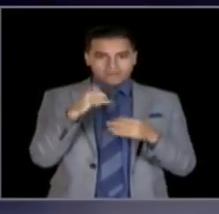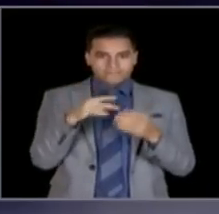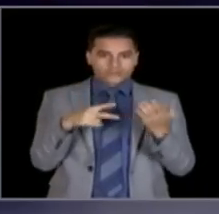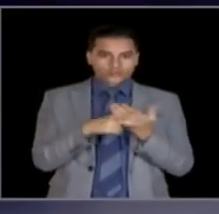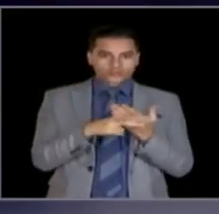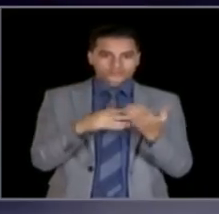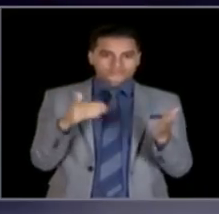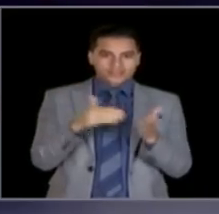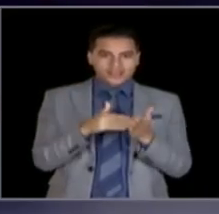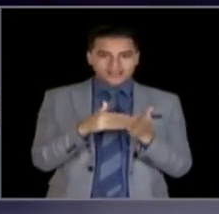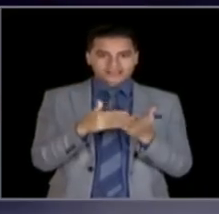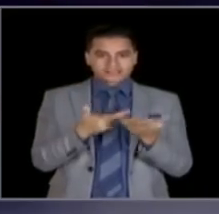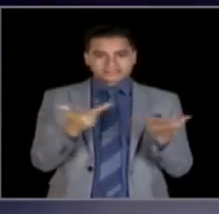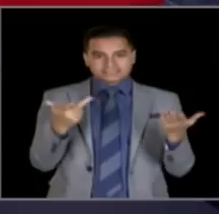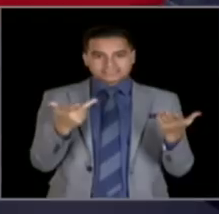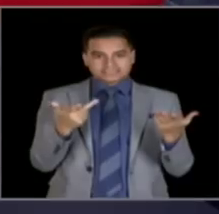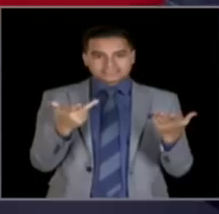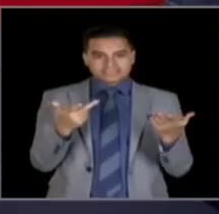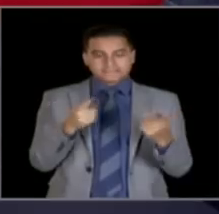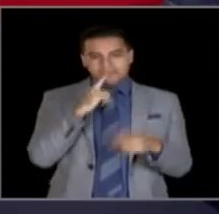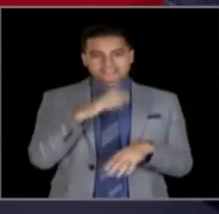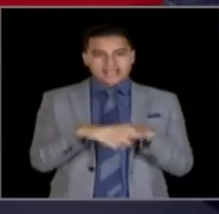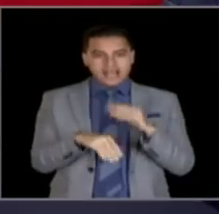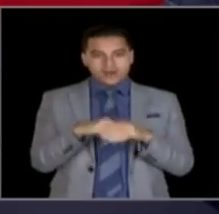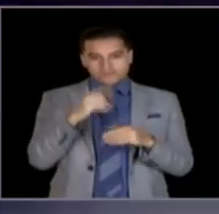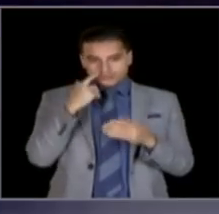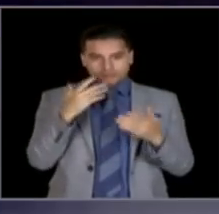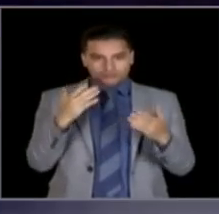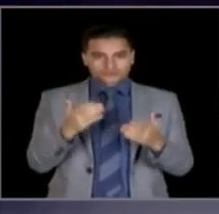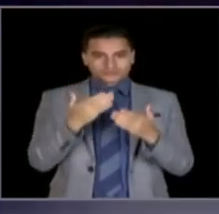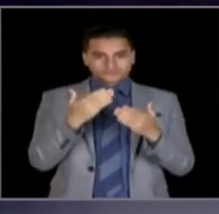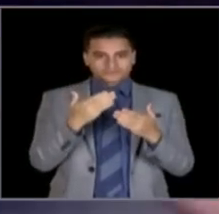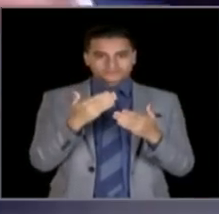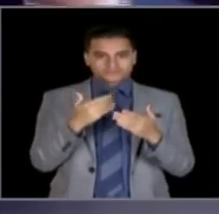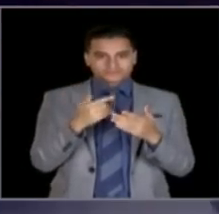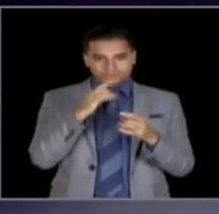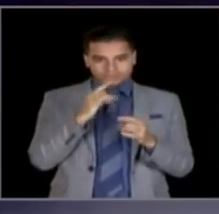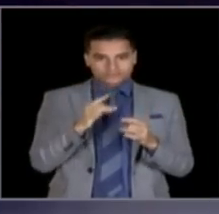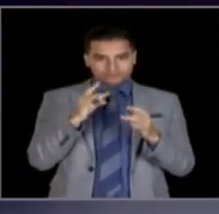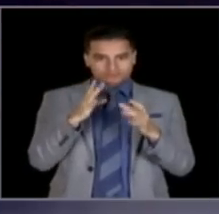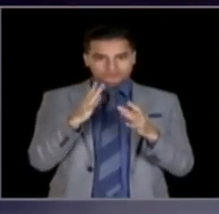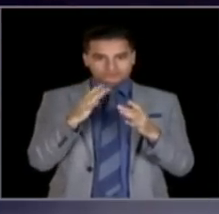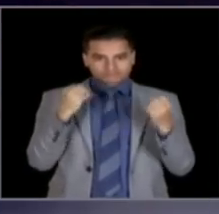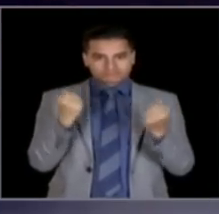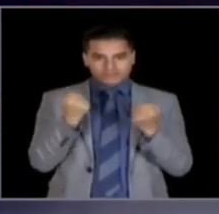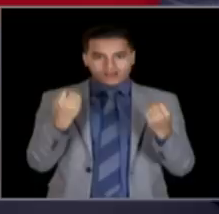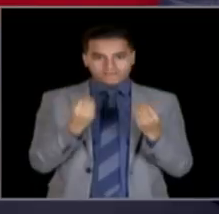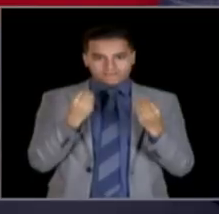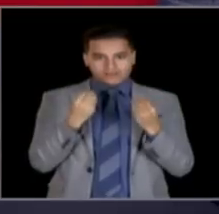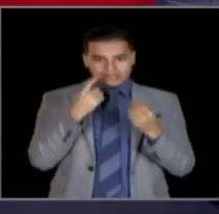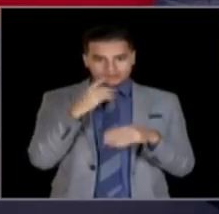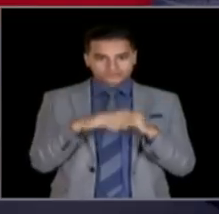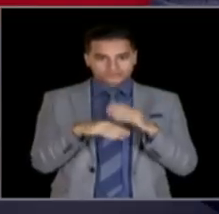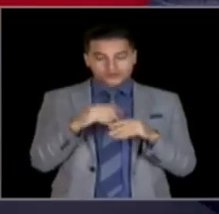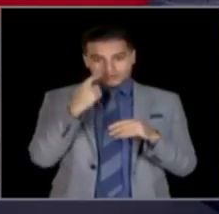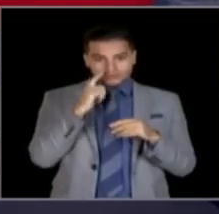النهائي يسمع لأي حد، بس حاولنا في خلال الساعتين يعني عبد الرحمن دربني فيه.